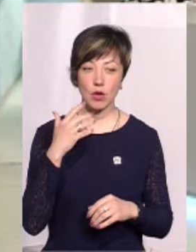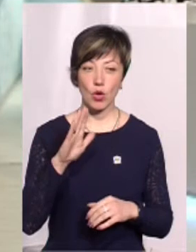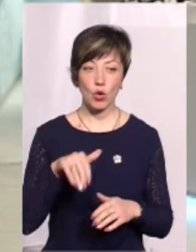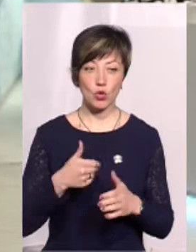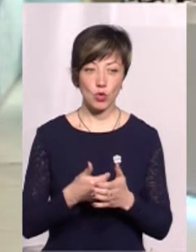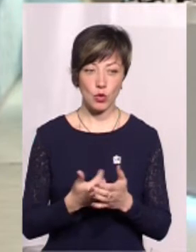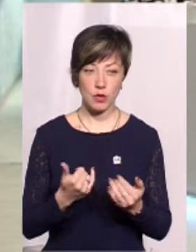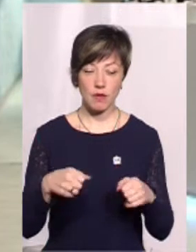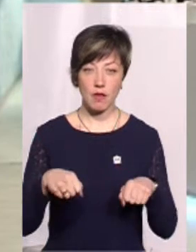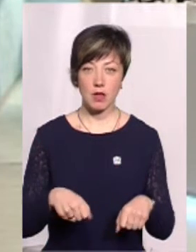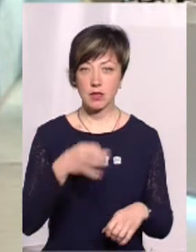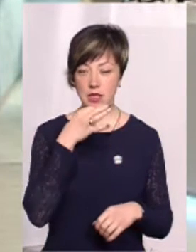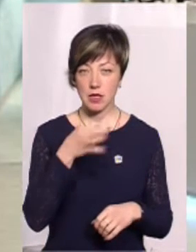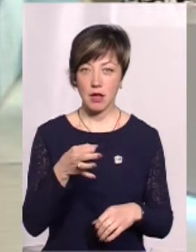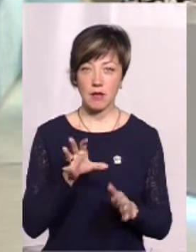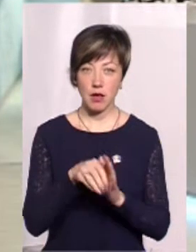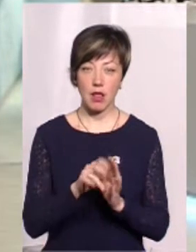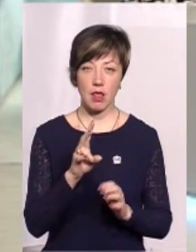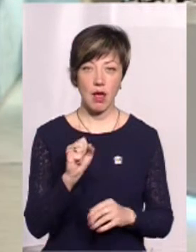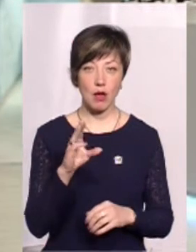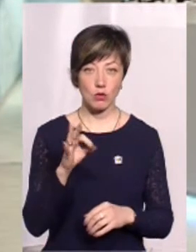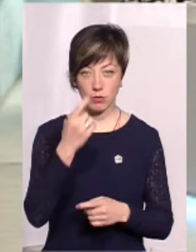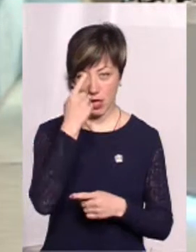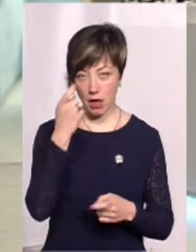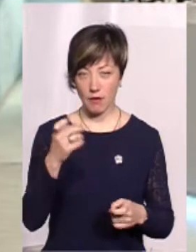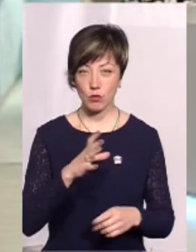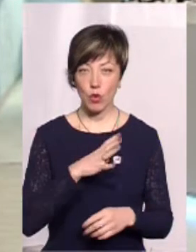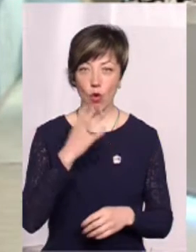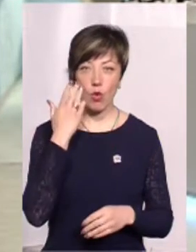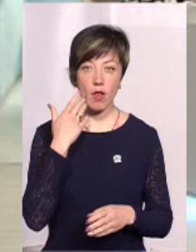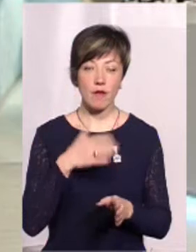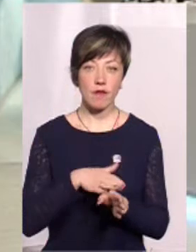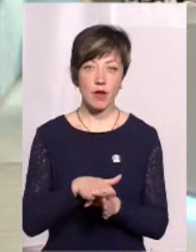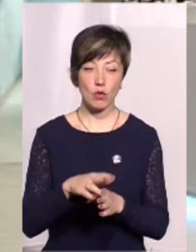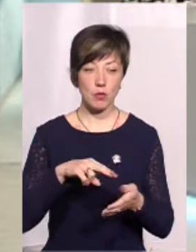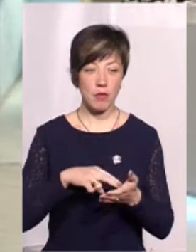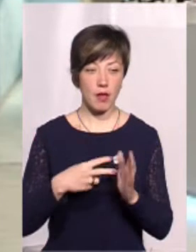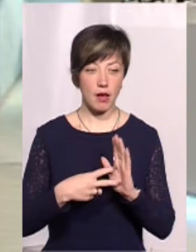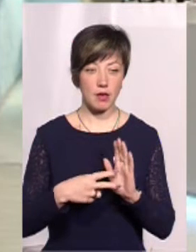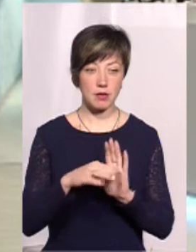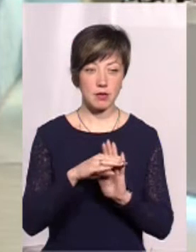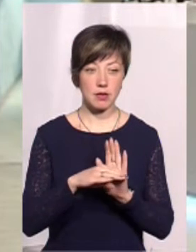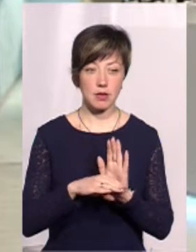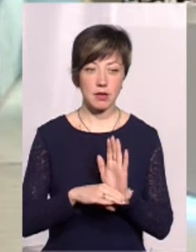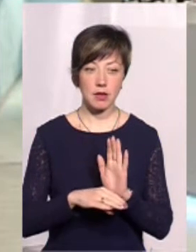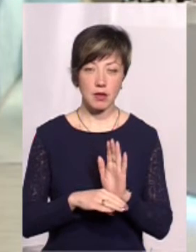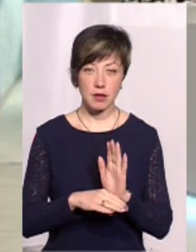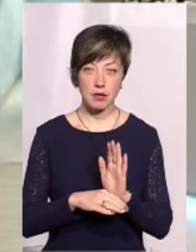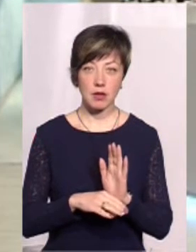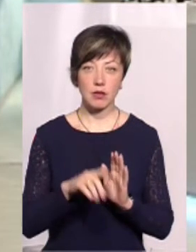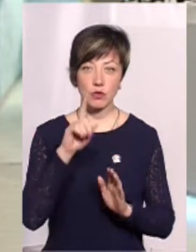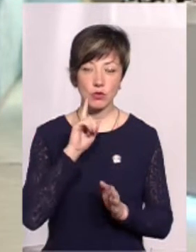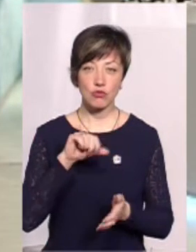досі ще чинна влада сказала, що ми йдемо в НАТО, то було заявлено, що коли ми виконаємо план набуття